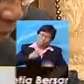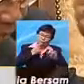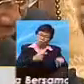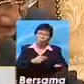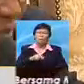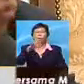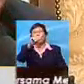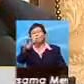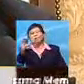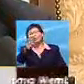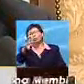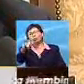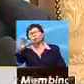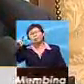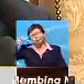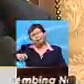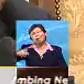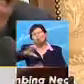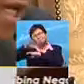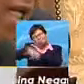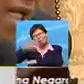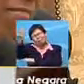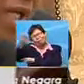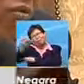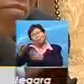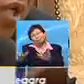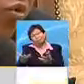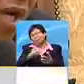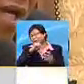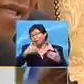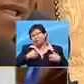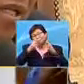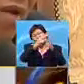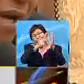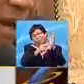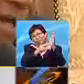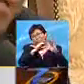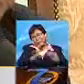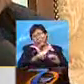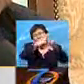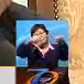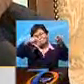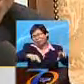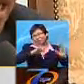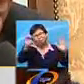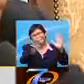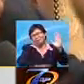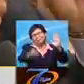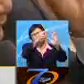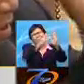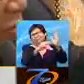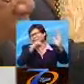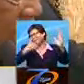lain terpaksa juga berhujah. Tidak ada dalam peraturan mesyuarat Dewan Rakyat